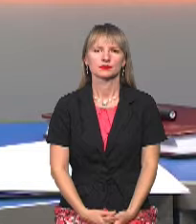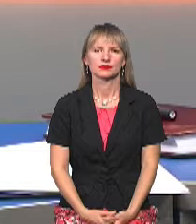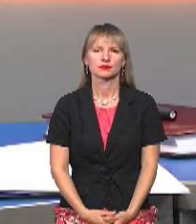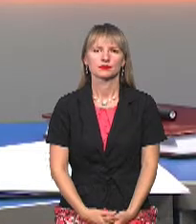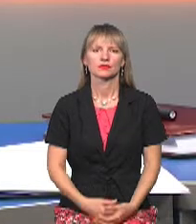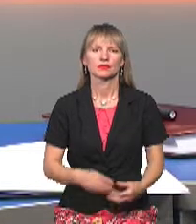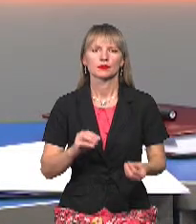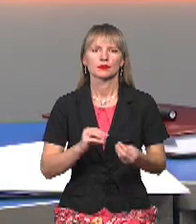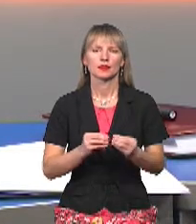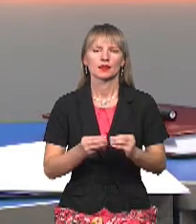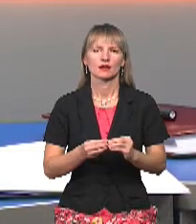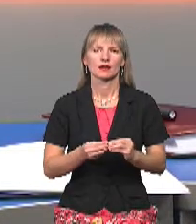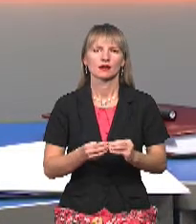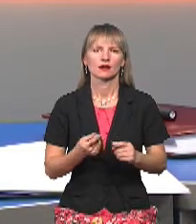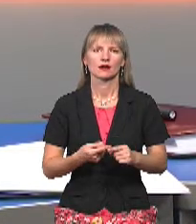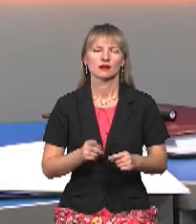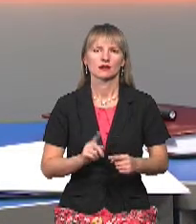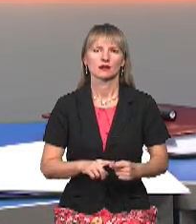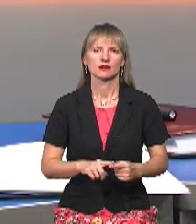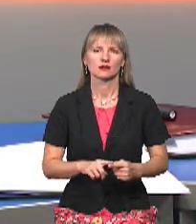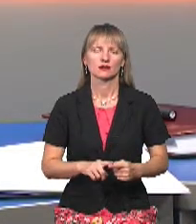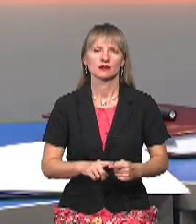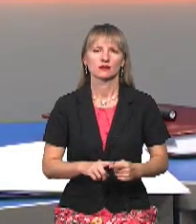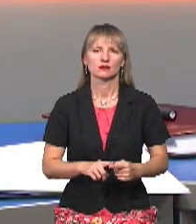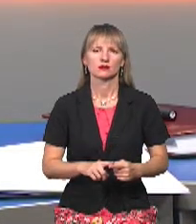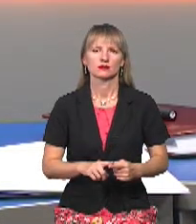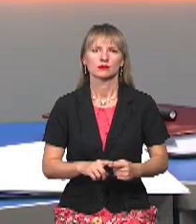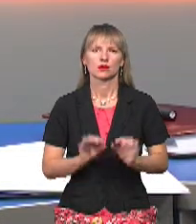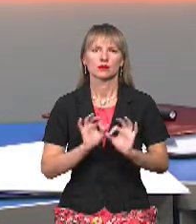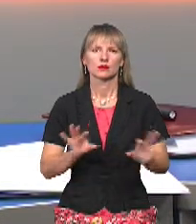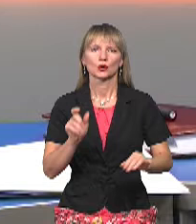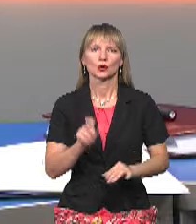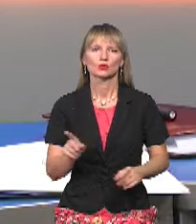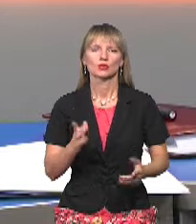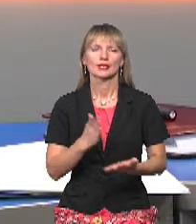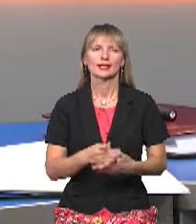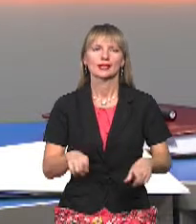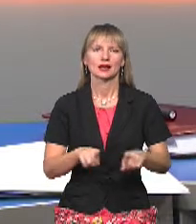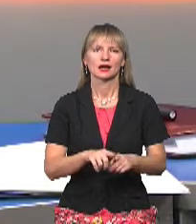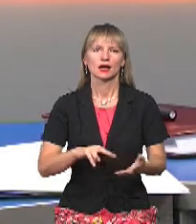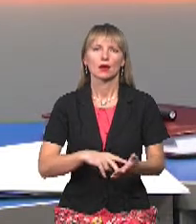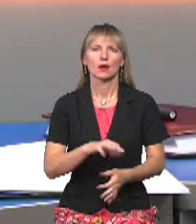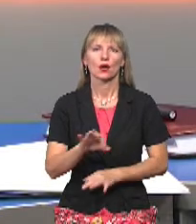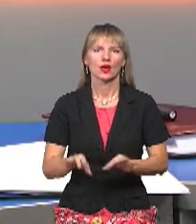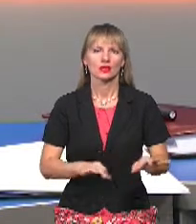Ну, проблеми, це так сказано. Це донести до людей, що є такий проєкт.